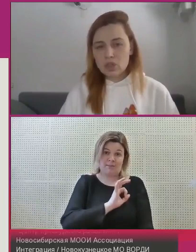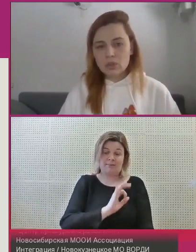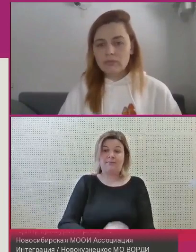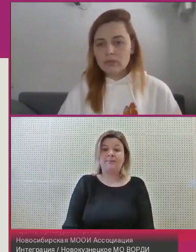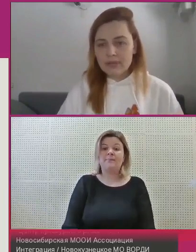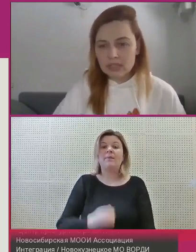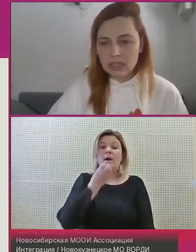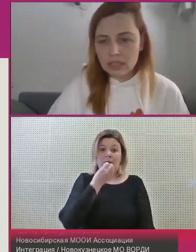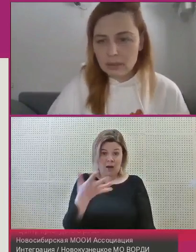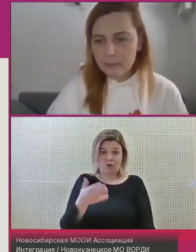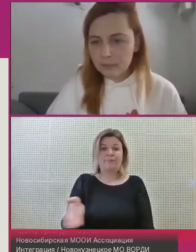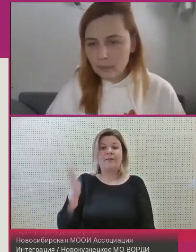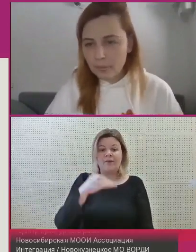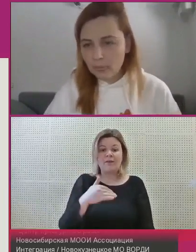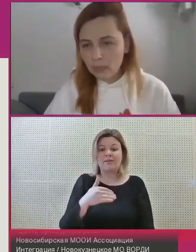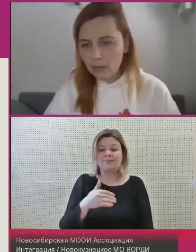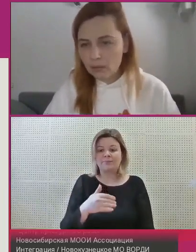применять. Хорошо, давайте тогда